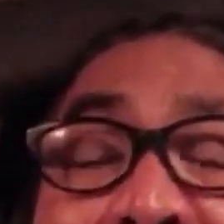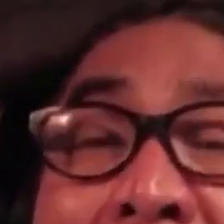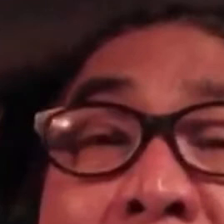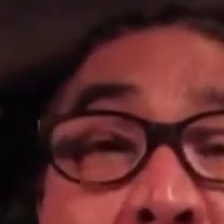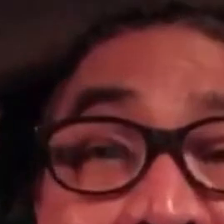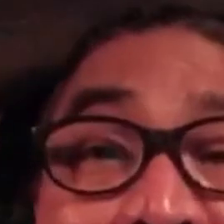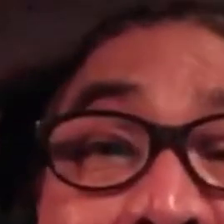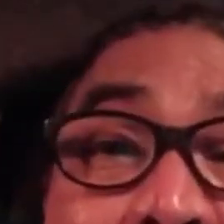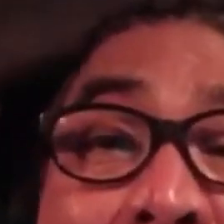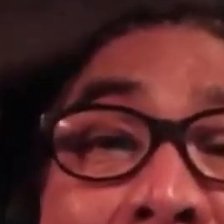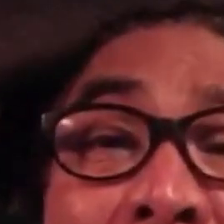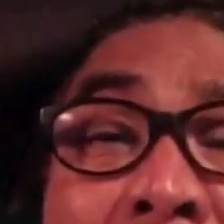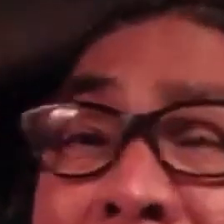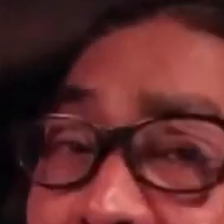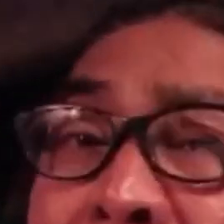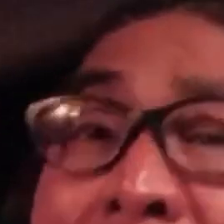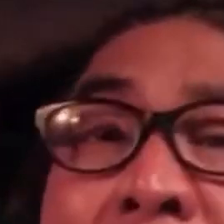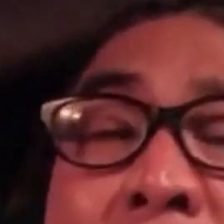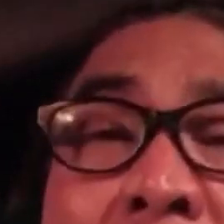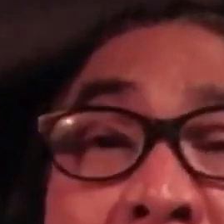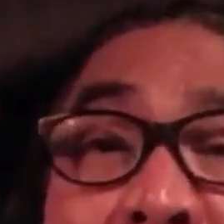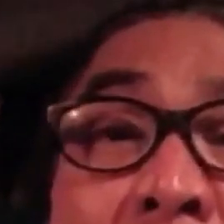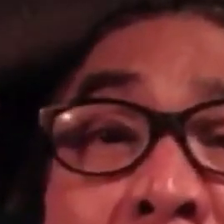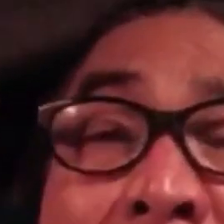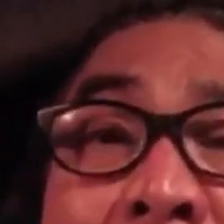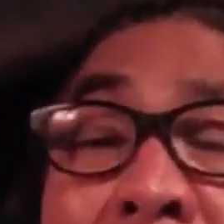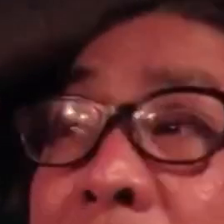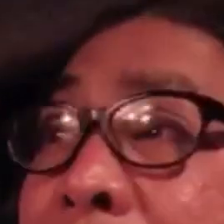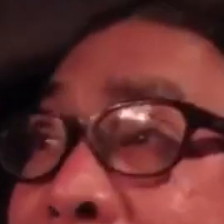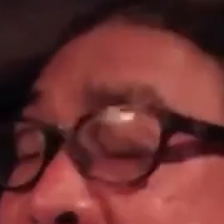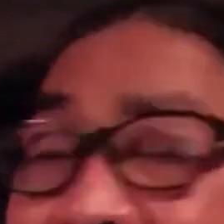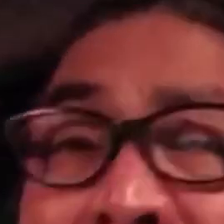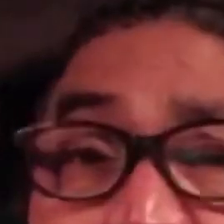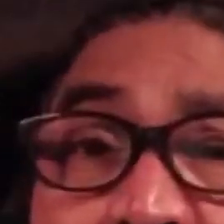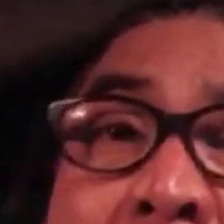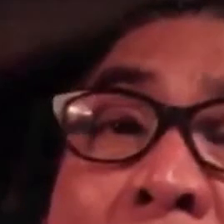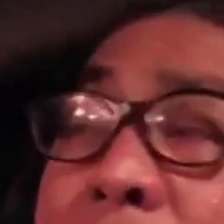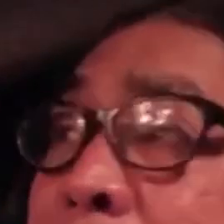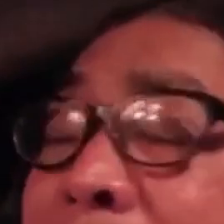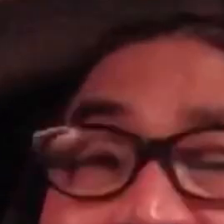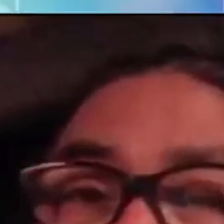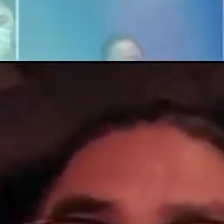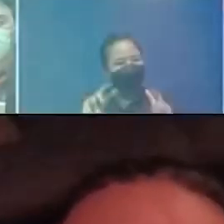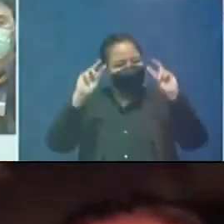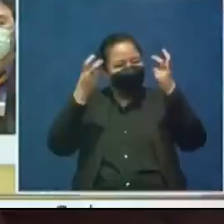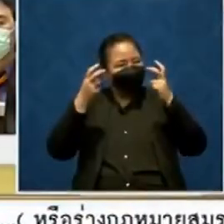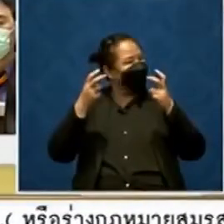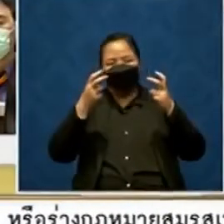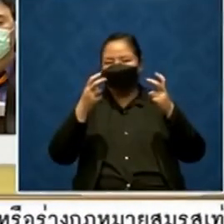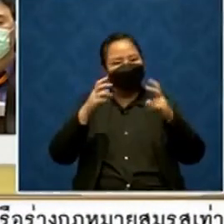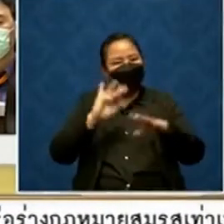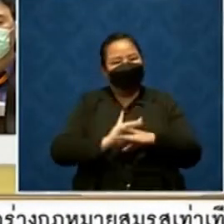าในกลไกรัฐสภาหรอท่านก็ต้องถามกลับไปกับสสทุกท่านสิ่งที่ท่านพูดเนี่ยมันดีกับตัวท่านเองหมดเล